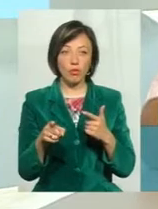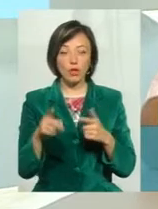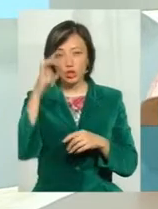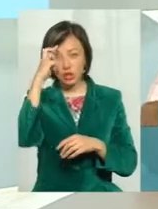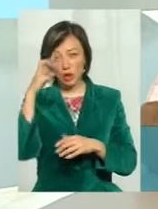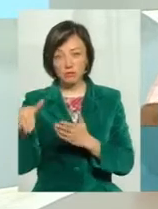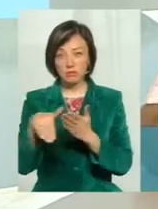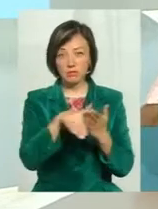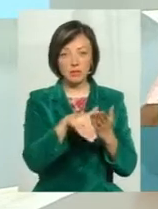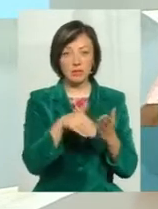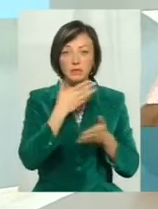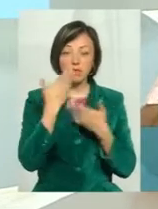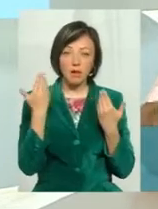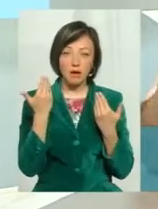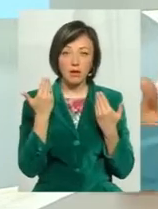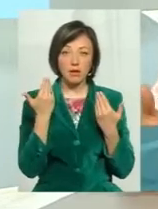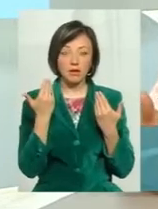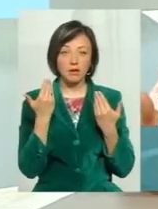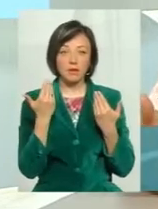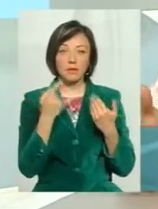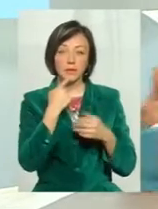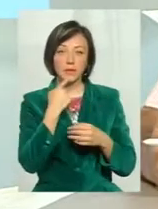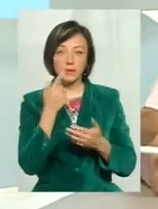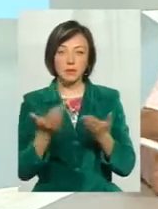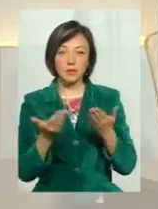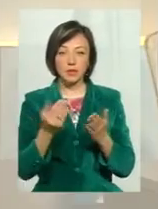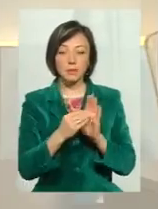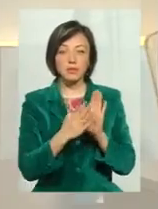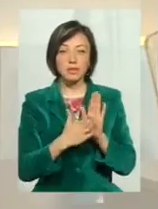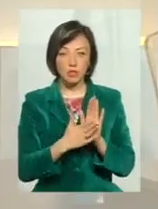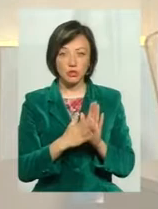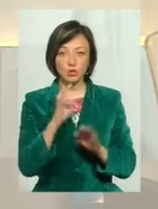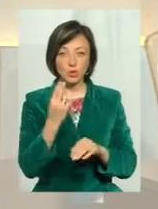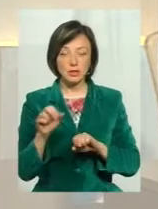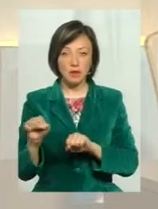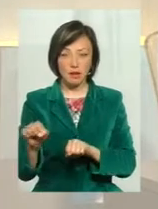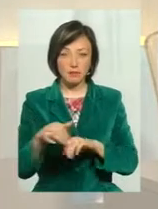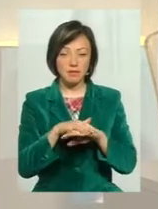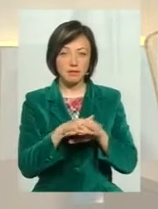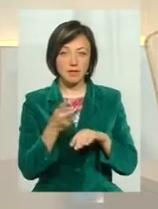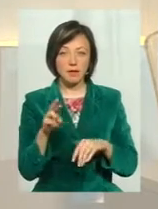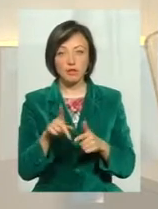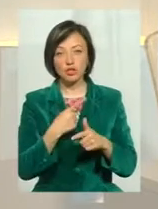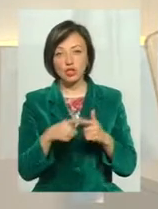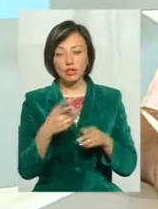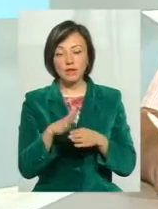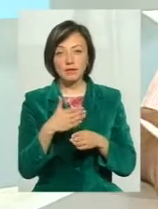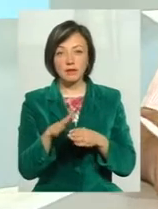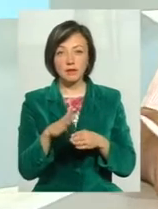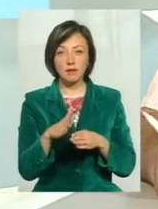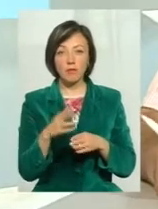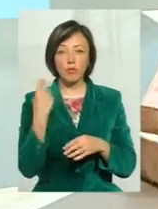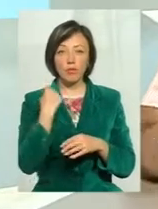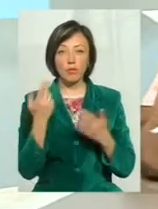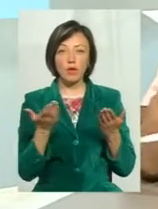отримало з державного бюджету кошти за ті субсидії, які призначили органи соціального захисту населення, чи це частина саме